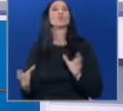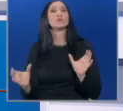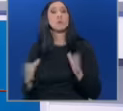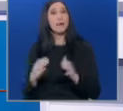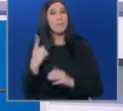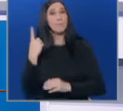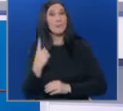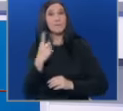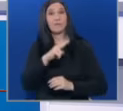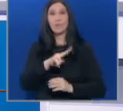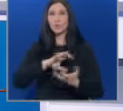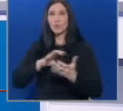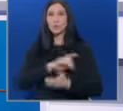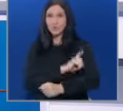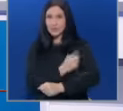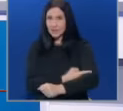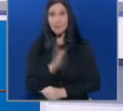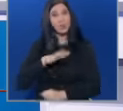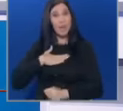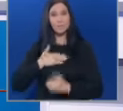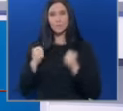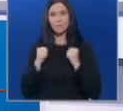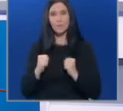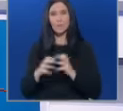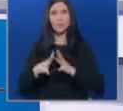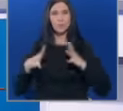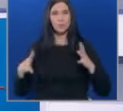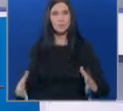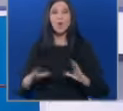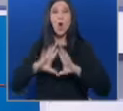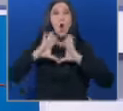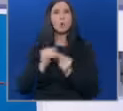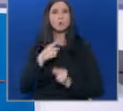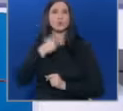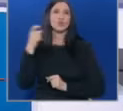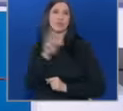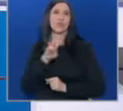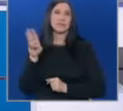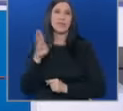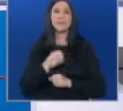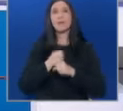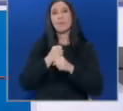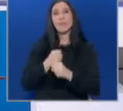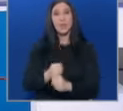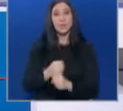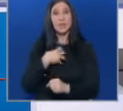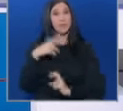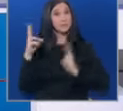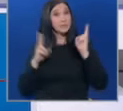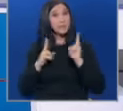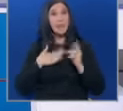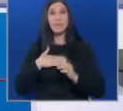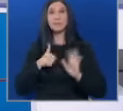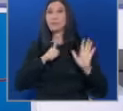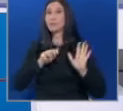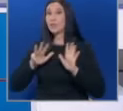събрание първите две политически сили ще имат стабилно мнозинство от общо 133 депутати. ГЕРБ СДС